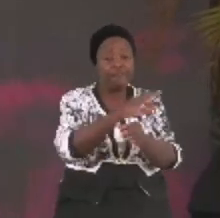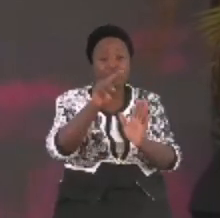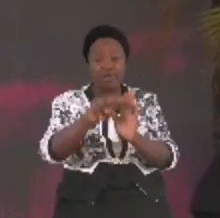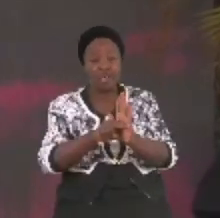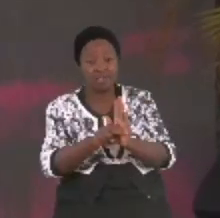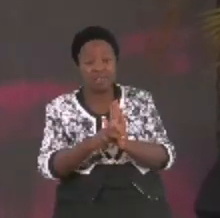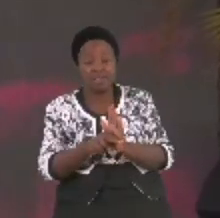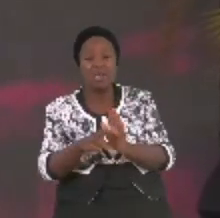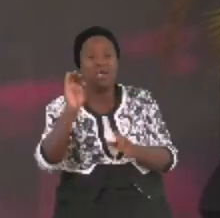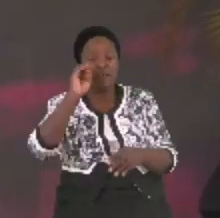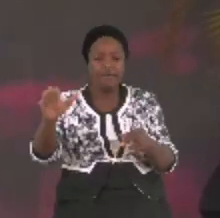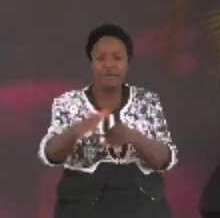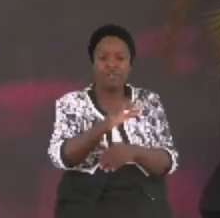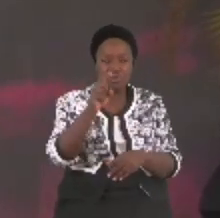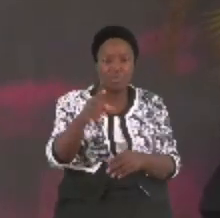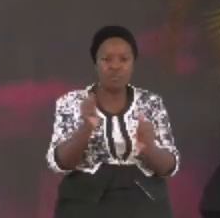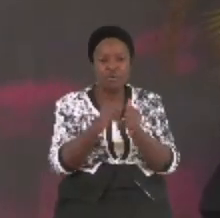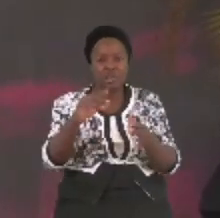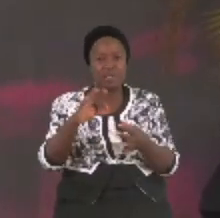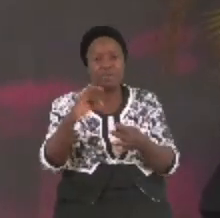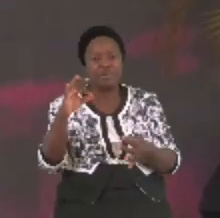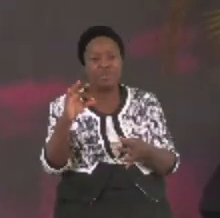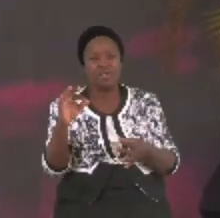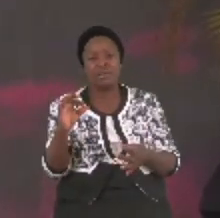Il te sature par son esprit.